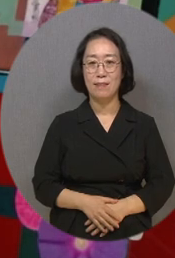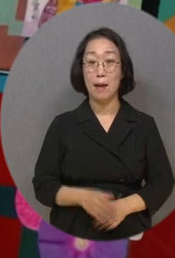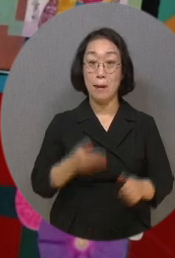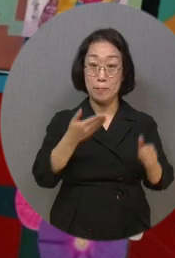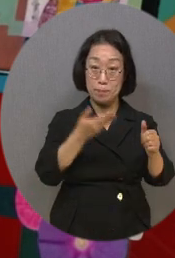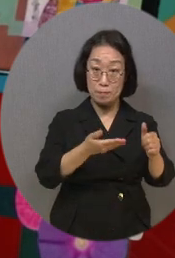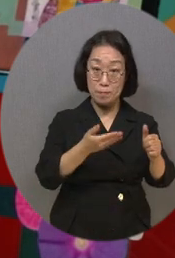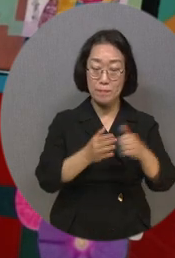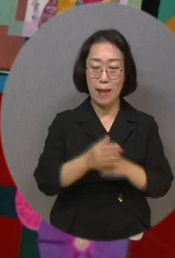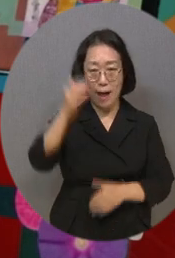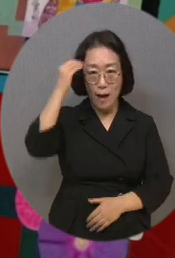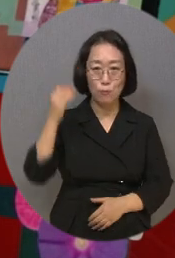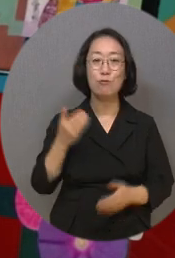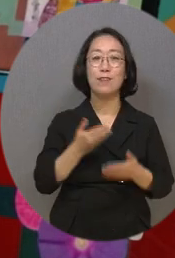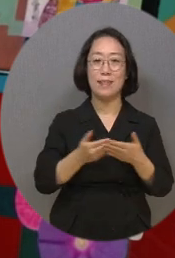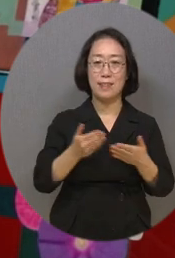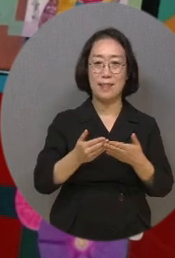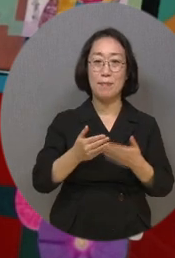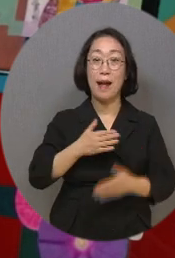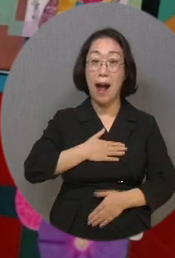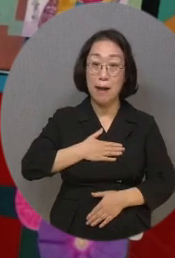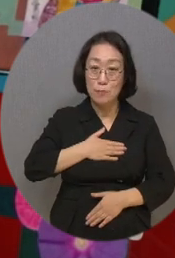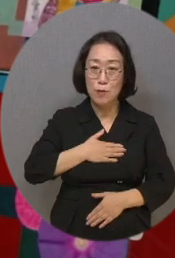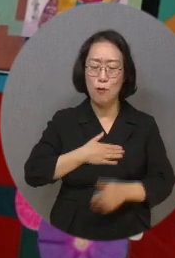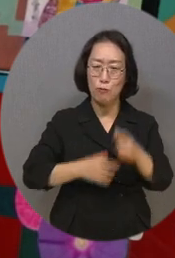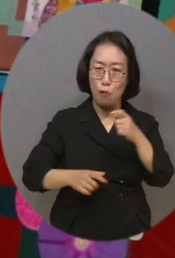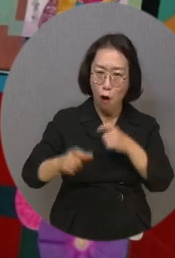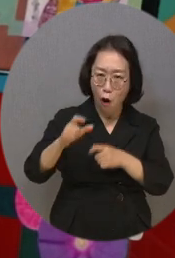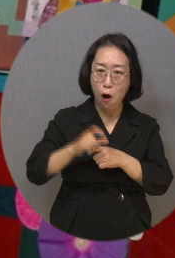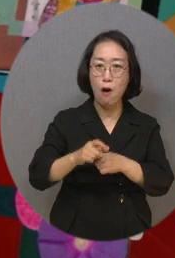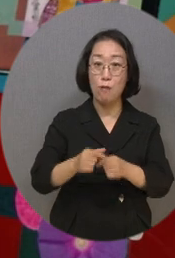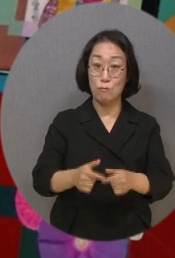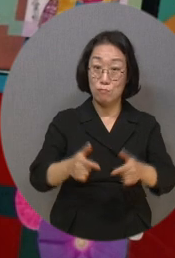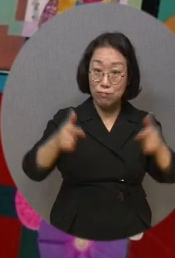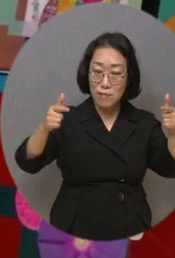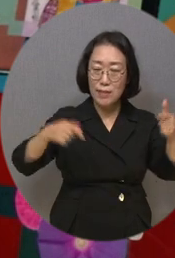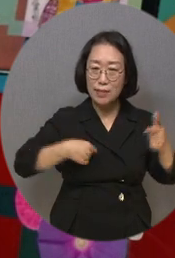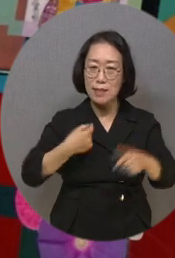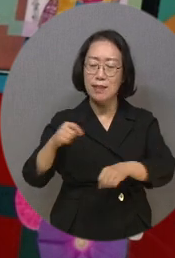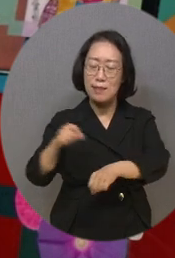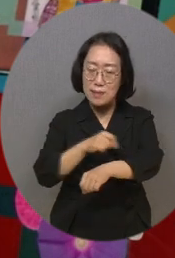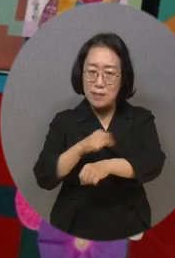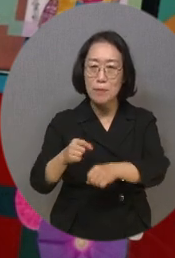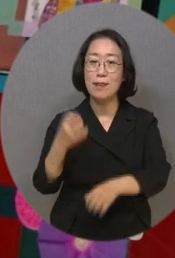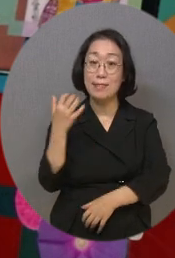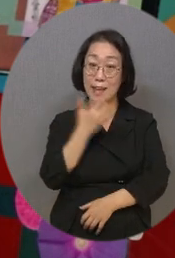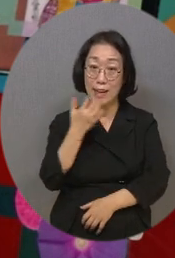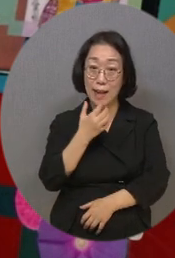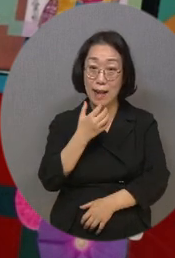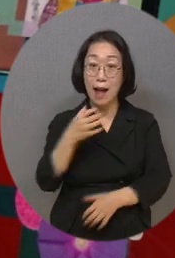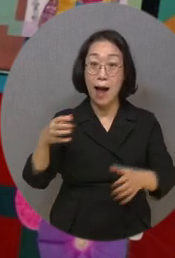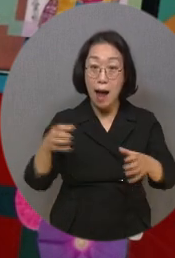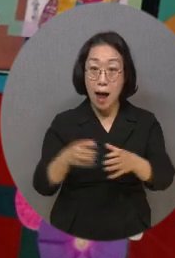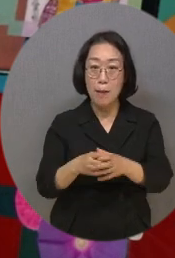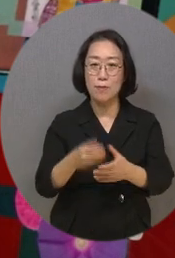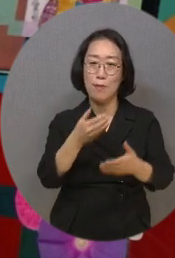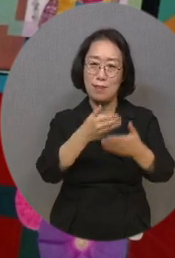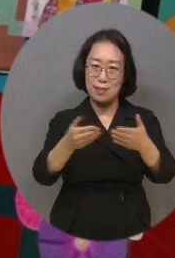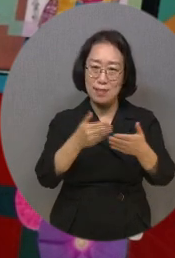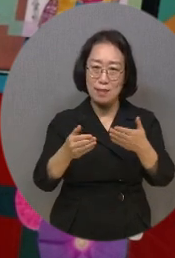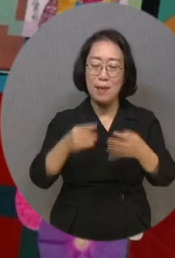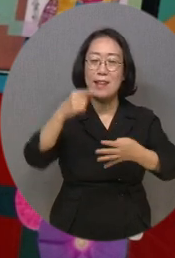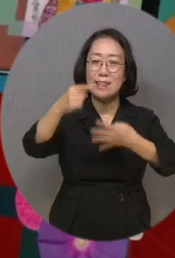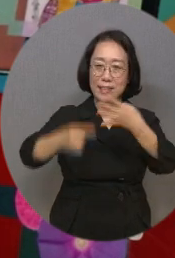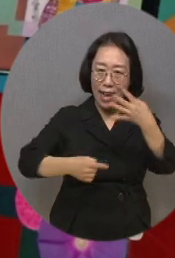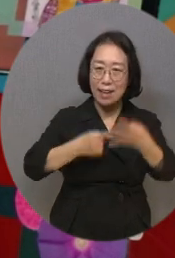백동칠 화백은 한국화의 서정적 감성을 극대화하고 자신만의 독특한 색채를 입혀 한 폭의 그림으로